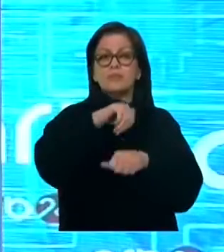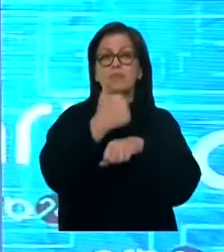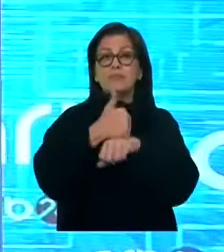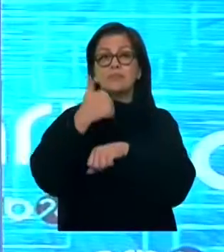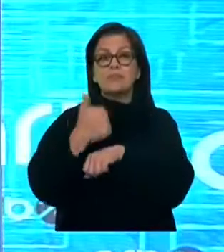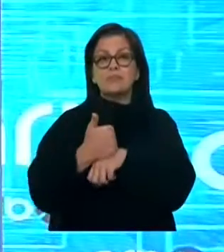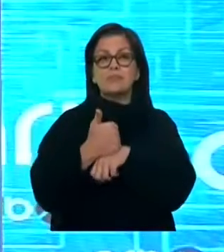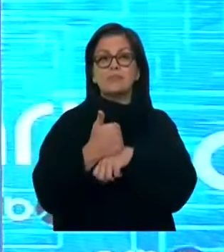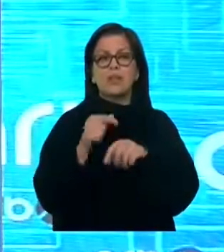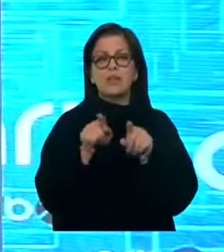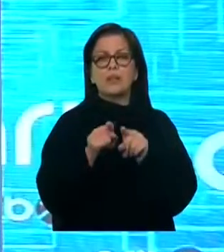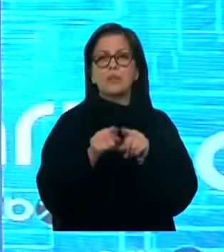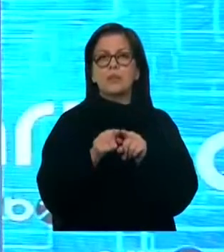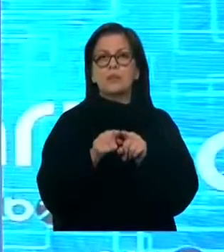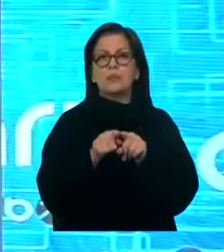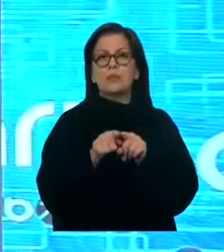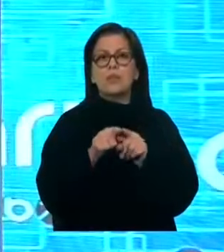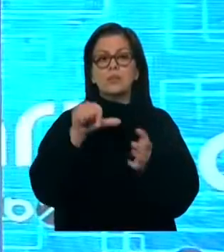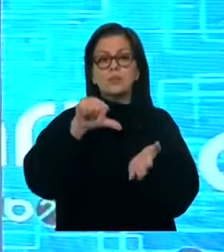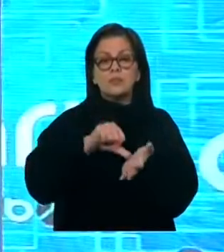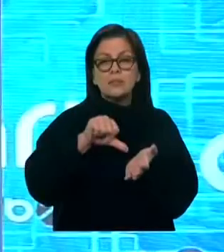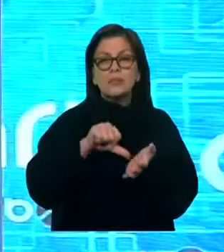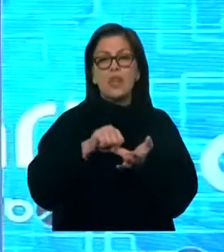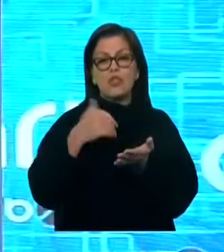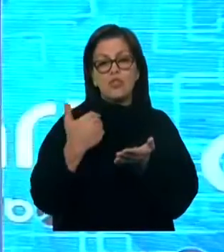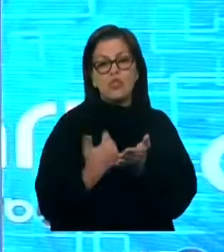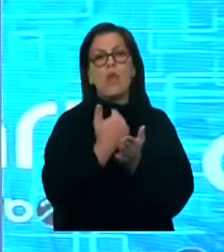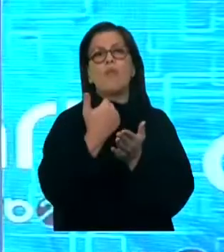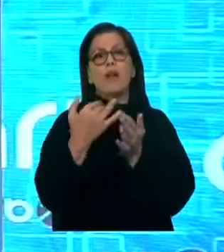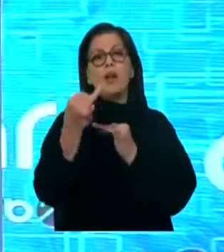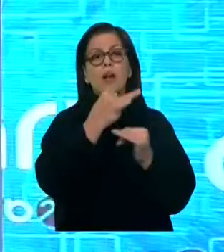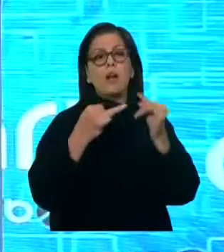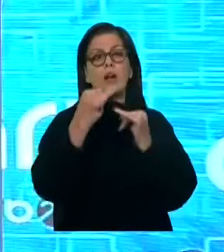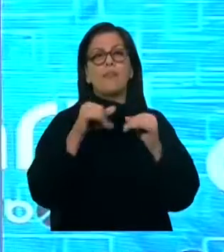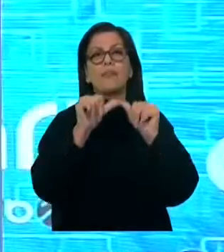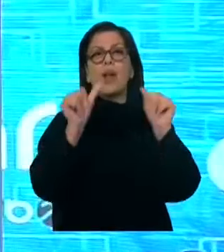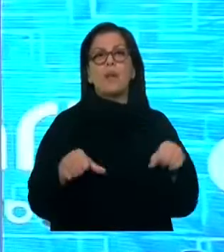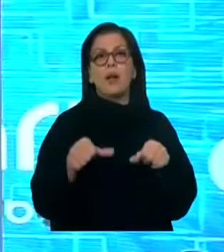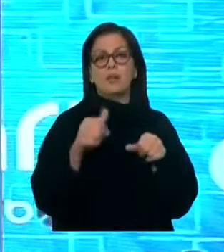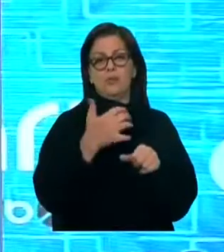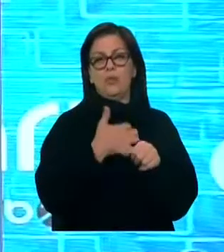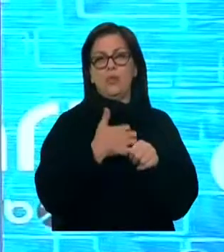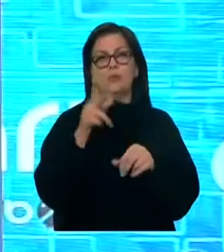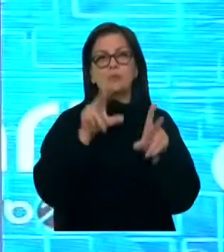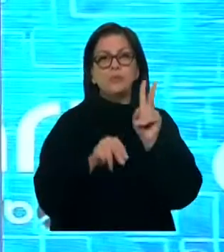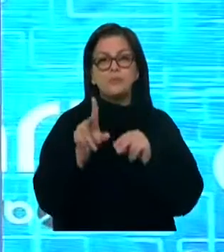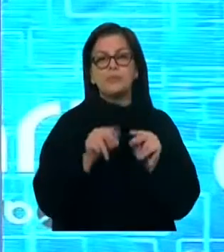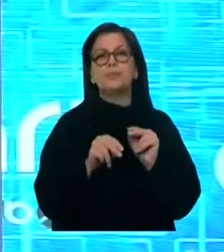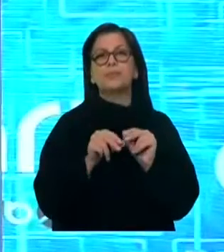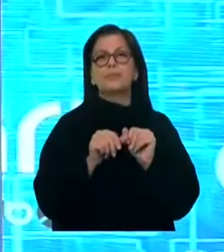rəhbərlərinin bir belə deyək də iştirakı ilə bir yeni bir danışıq formatının yaradılması hesab edirəm ki, nəzərdə tutulubdur